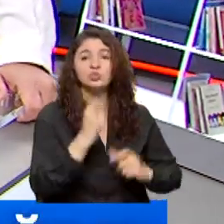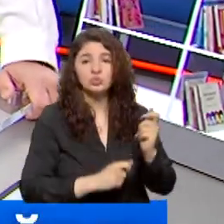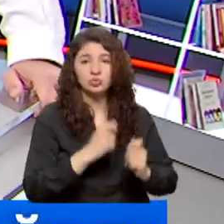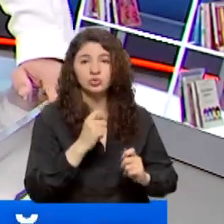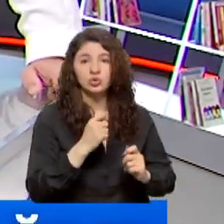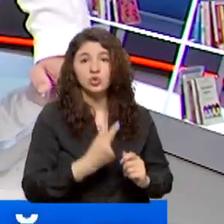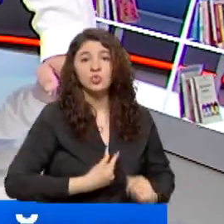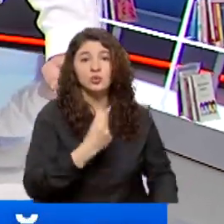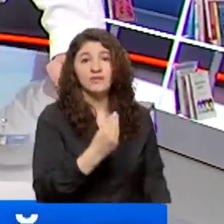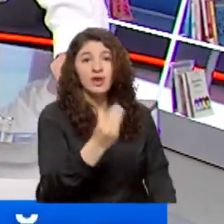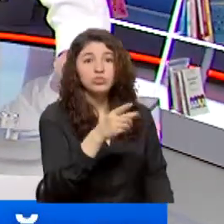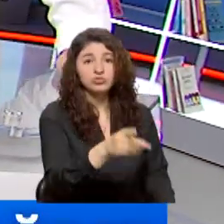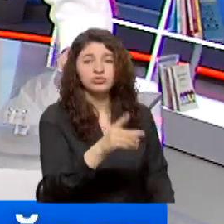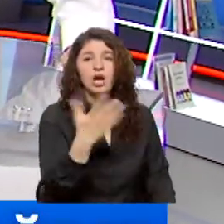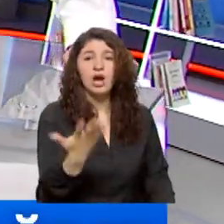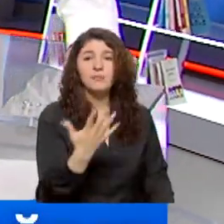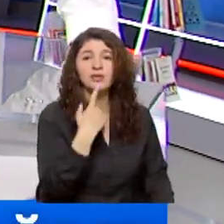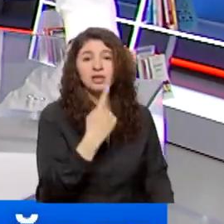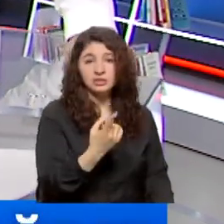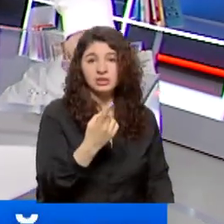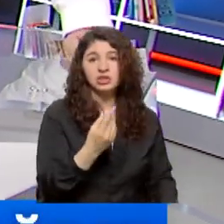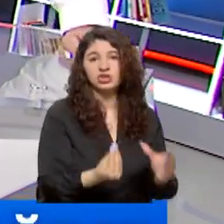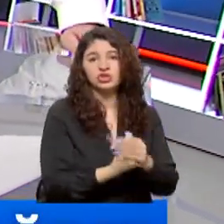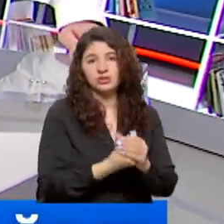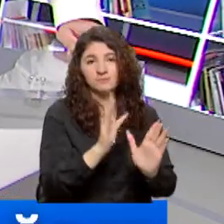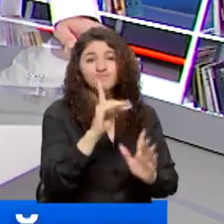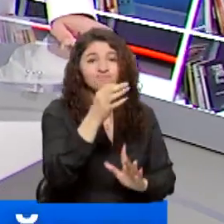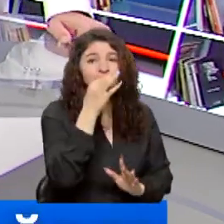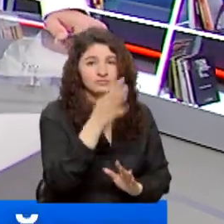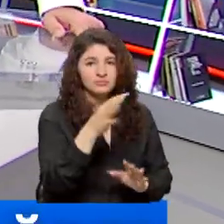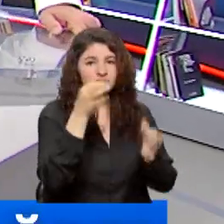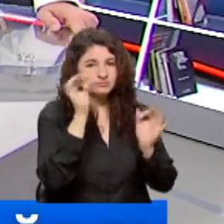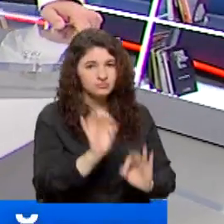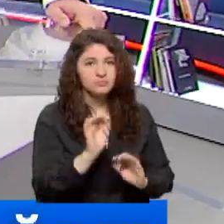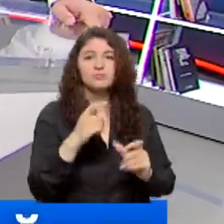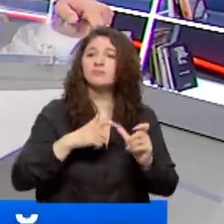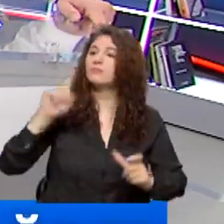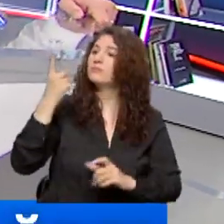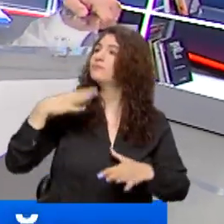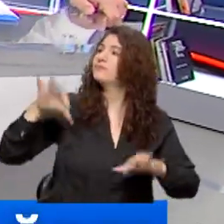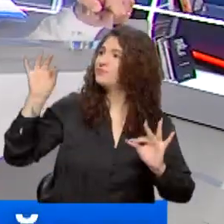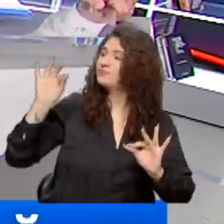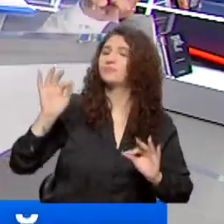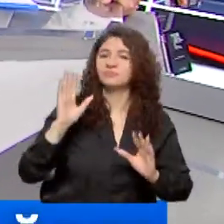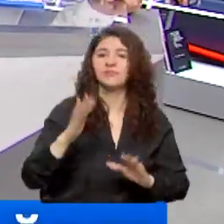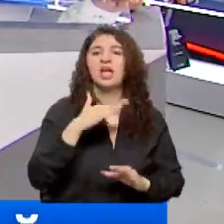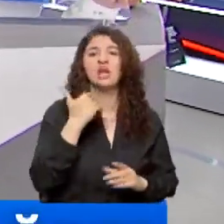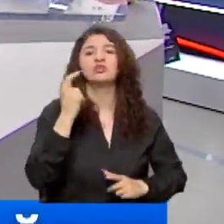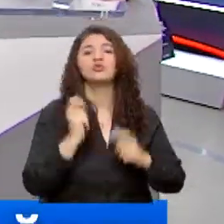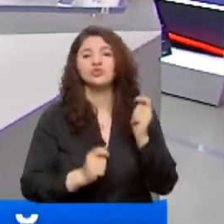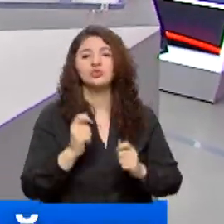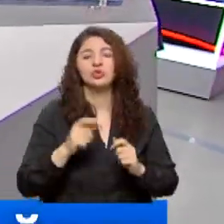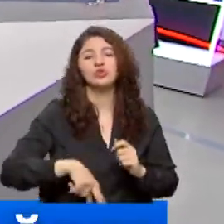süt uyanıyorsunuz fakat dediğiniz çıktı Bir haberle başlayacağım Savaş hazır mıyız Evet